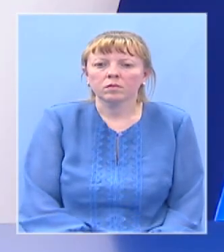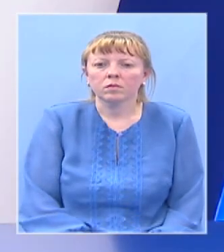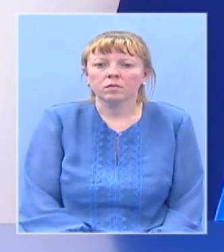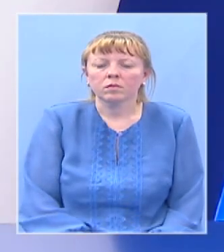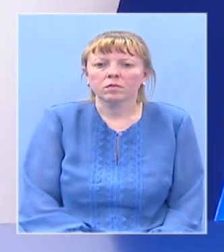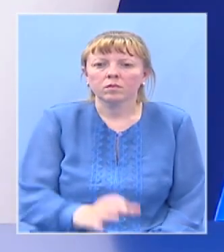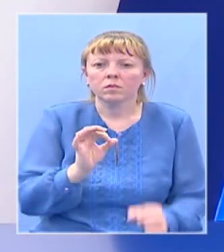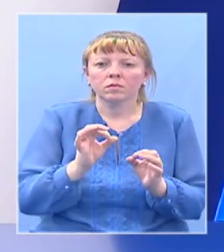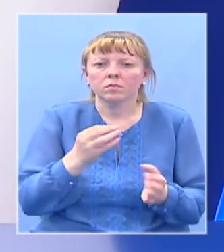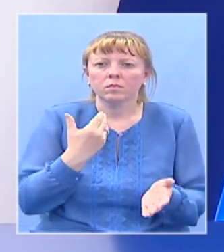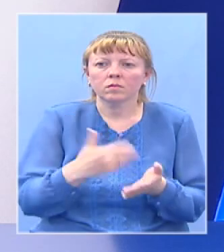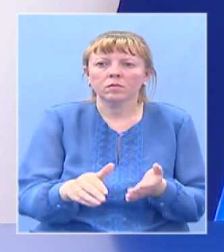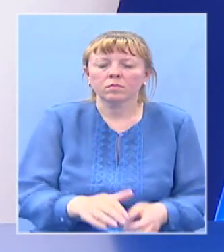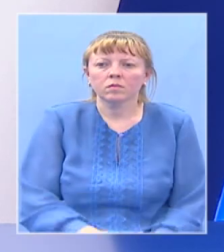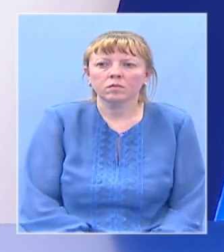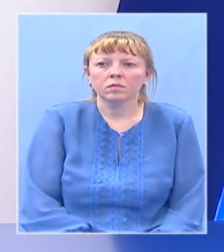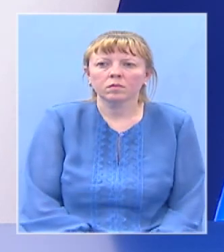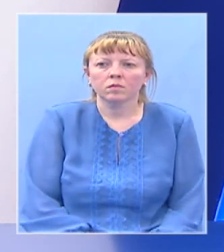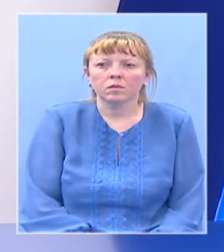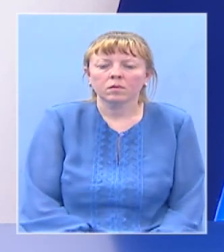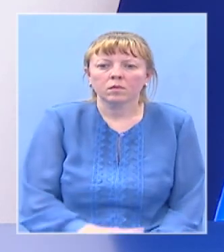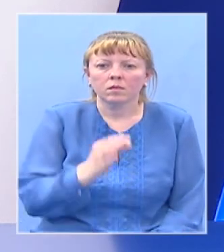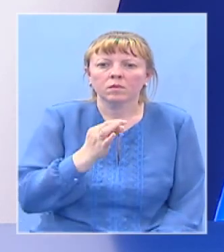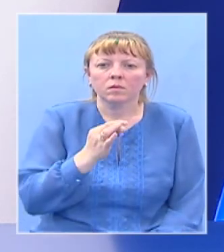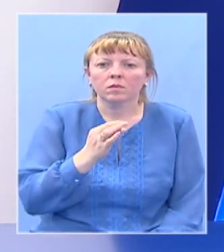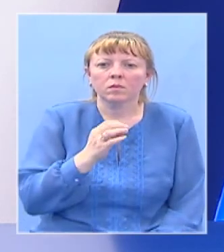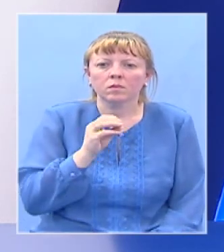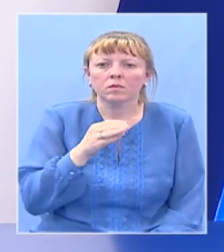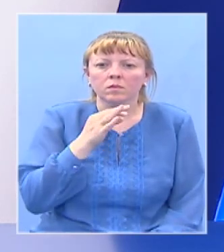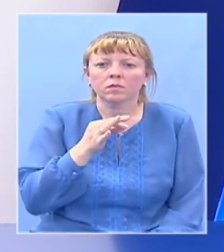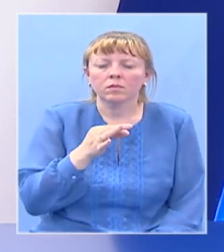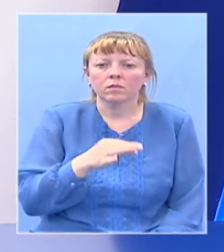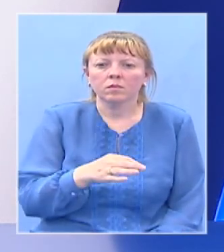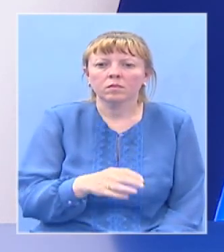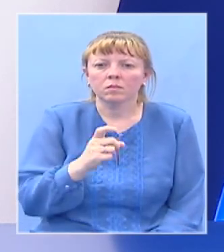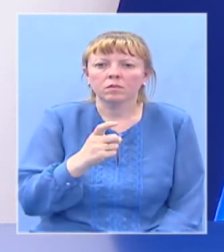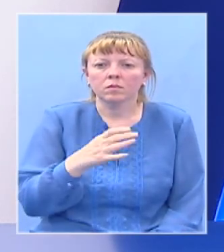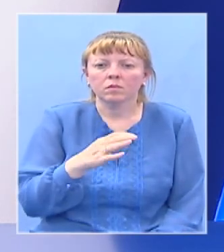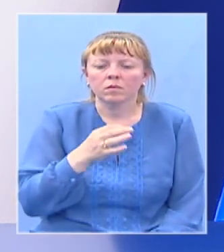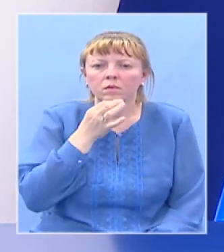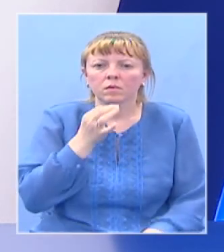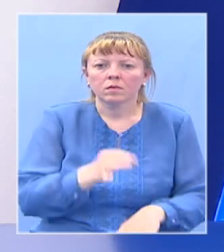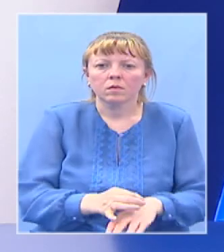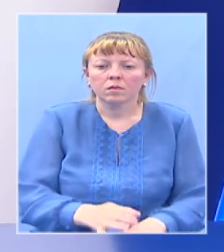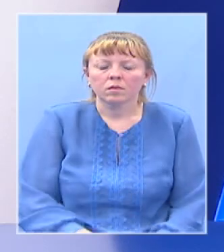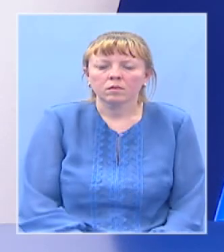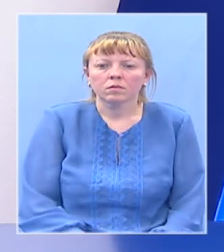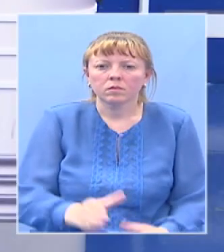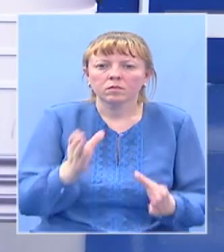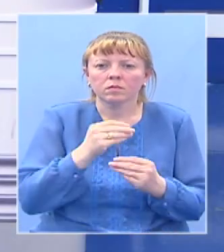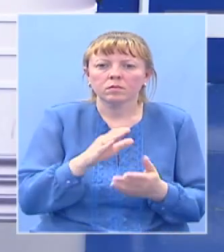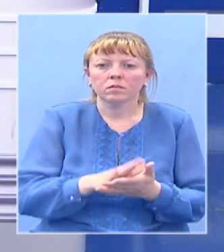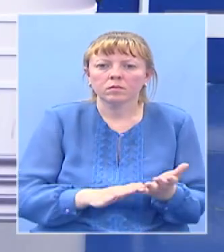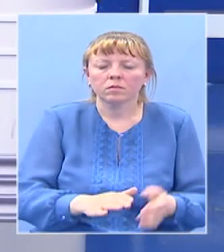нормы игнорируются в связи с этим транспортный штрафую привлекается к административной ответственности Ну в перспективе планирует